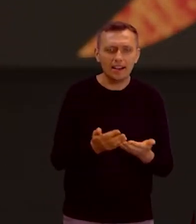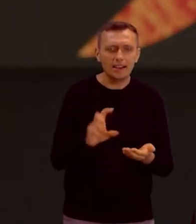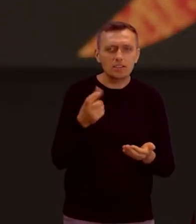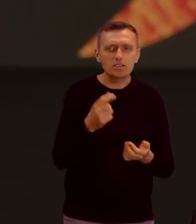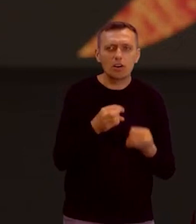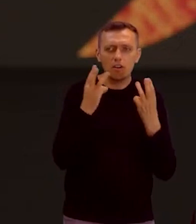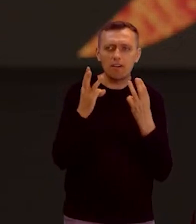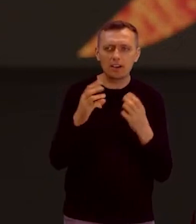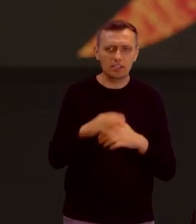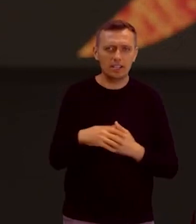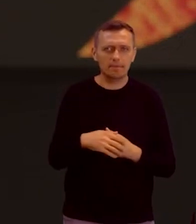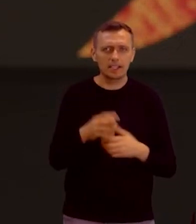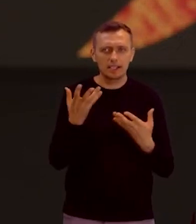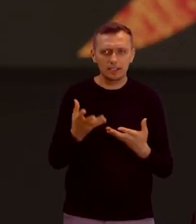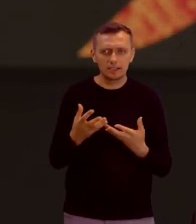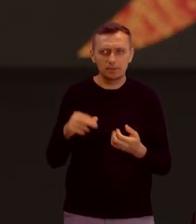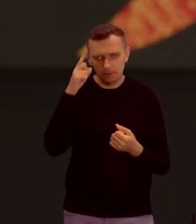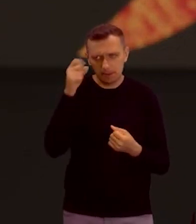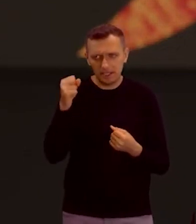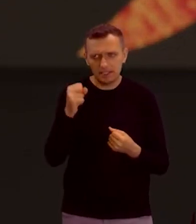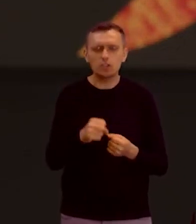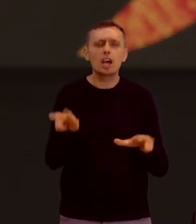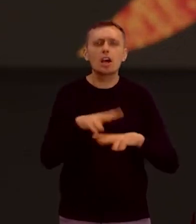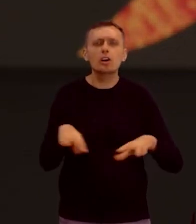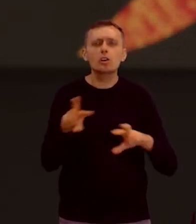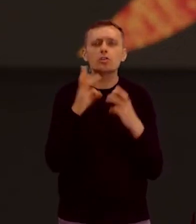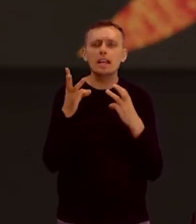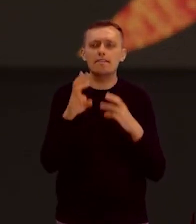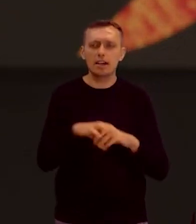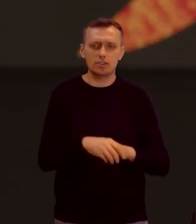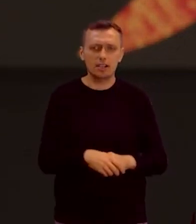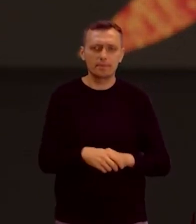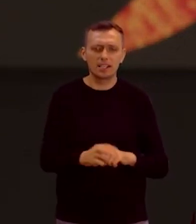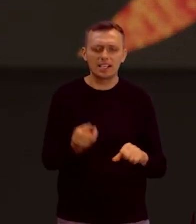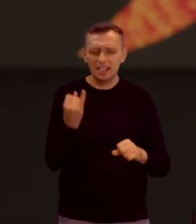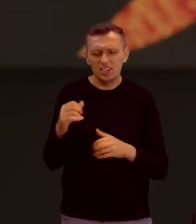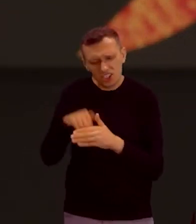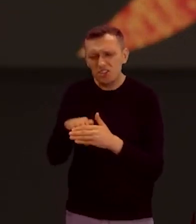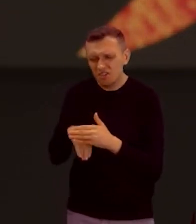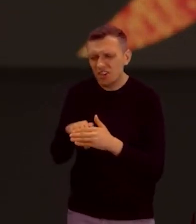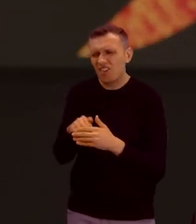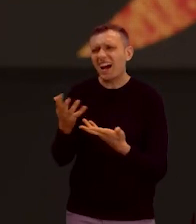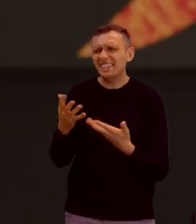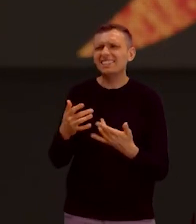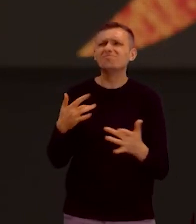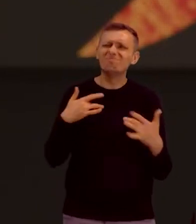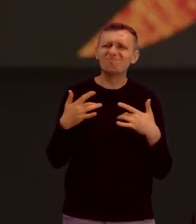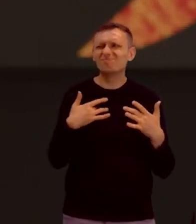Prawda, że wychowanie dzieci może być męczące i trudne, bo dzieci są zarówno ciężarem, jak i